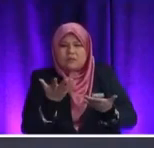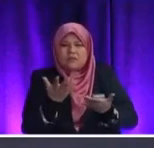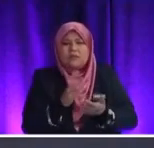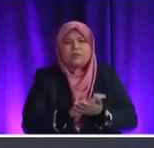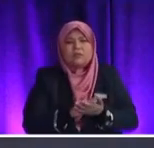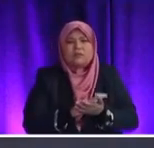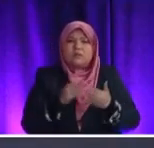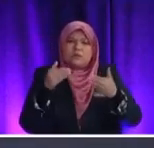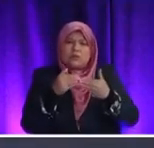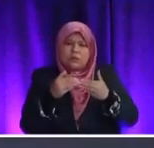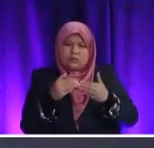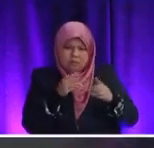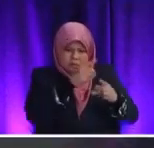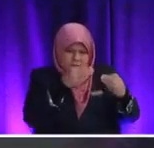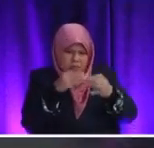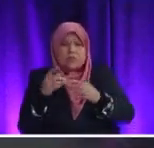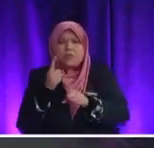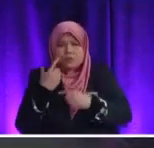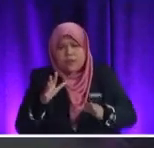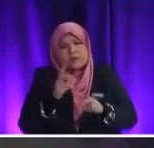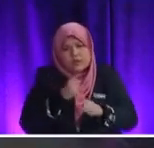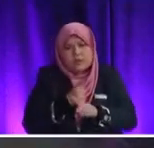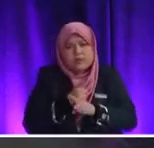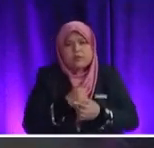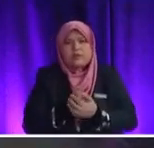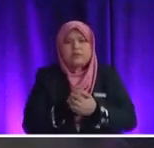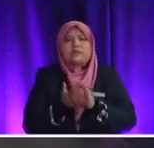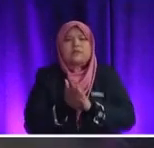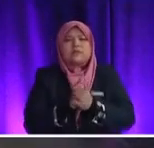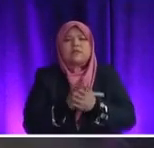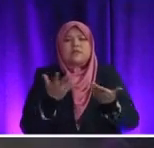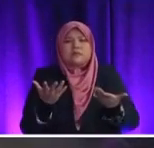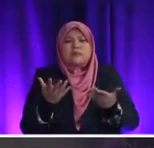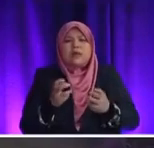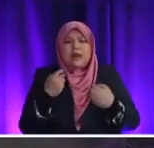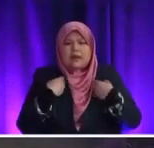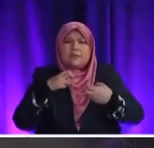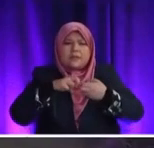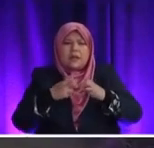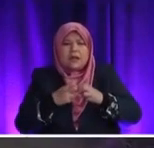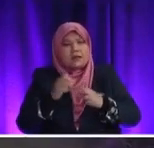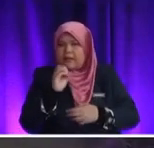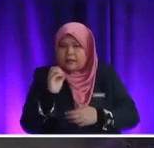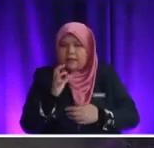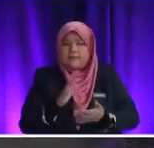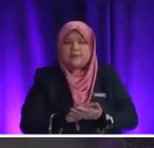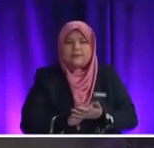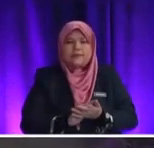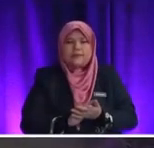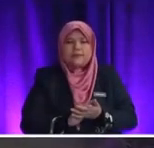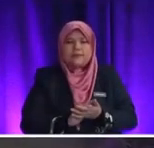sambungannya memang disambungkan ngebet Yoga betul jadi tidak ada masalah di bersegeralah air ya